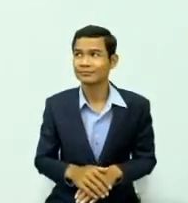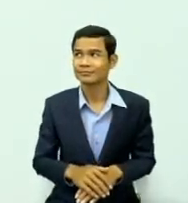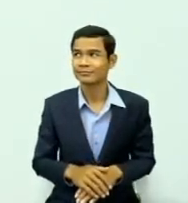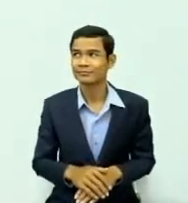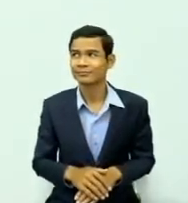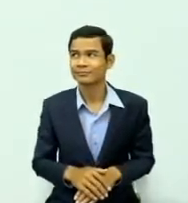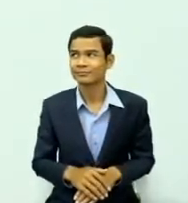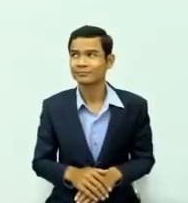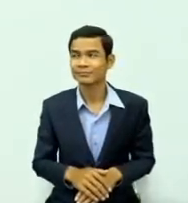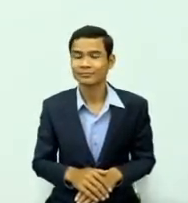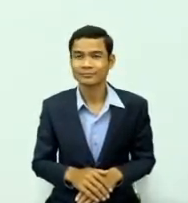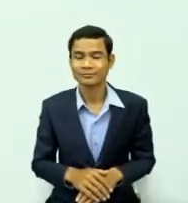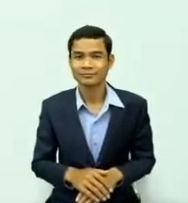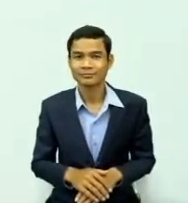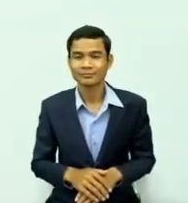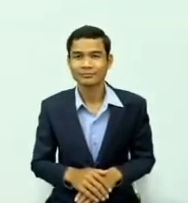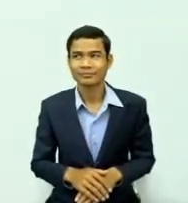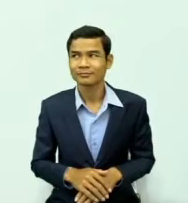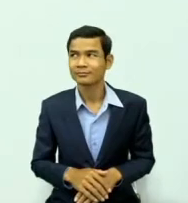mớ ta